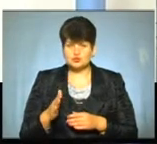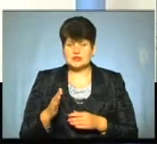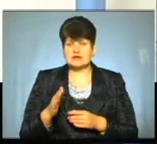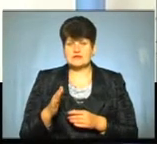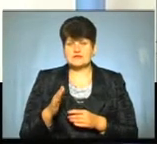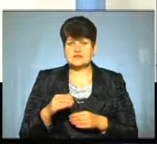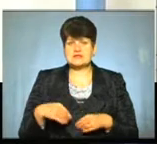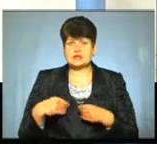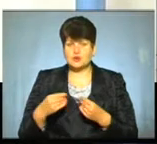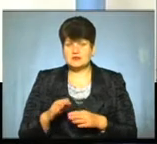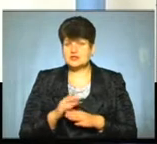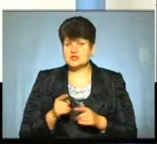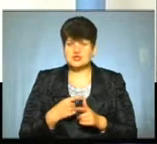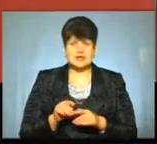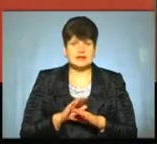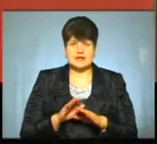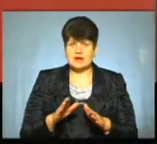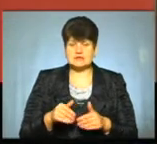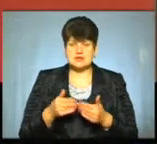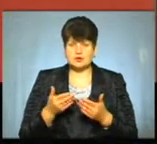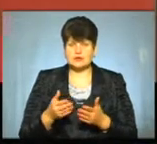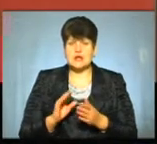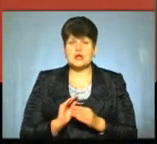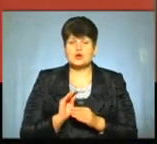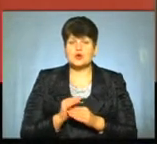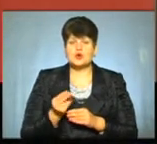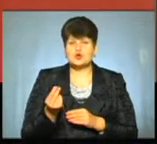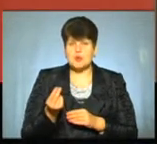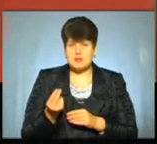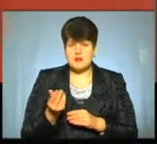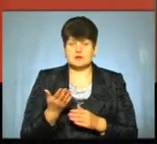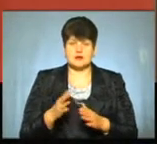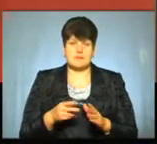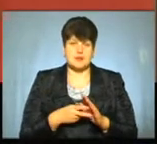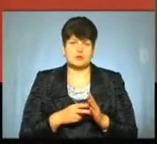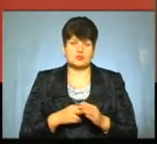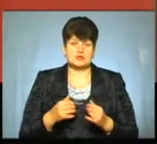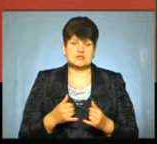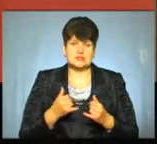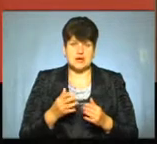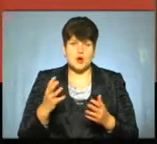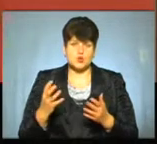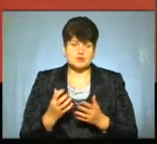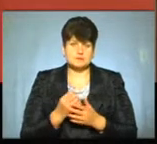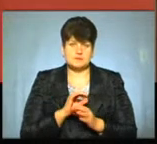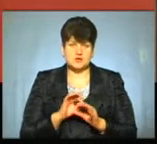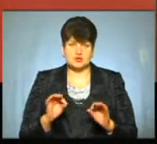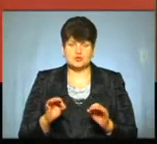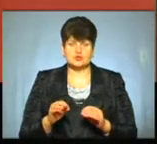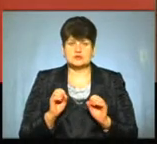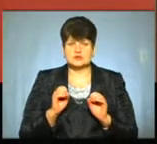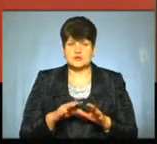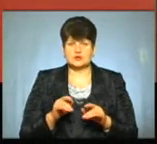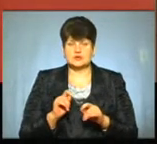буде встановлена чи не встановлена оця доплата, яка планується для успішно